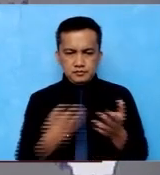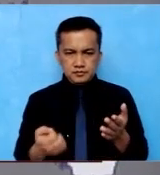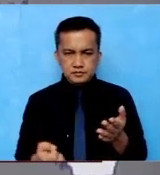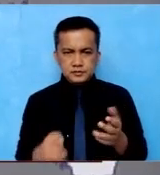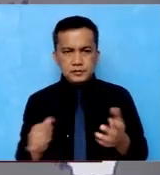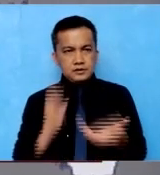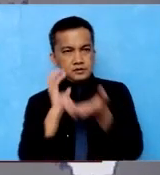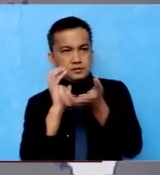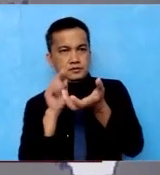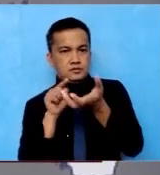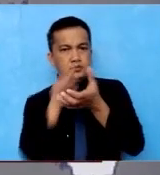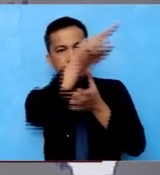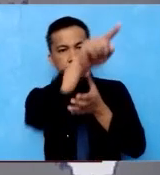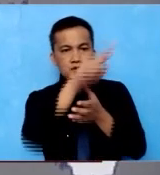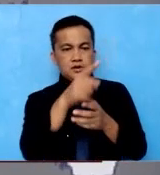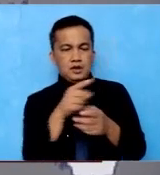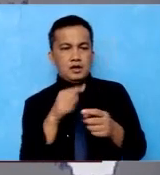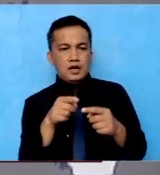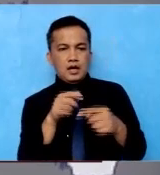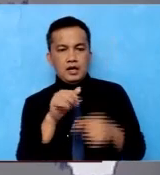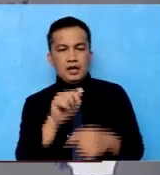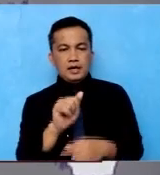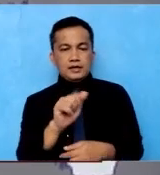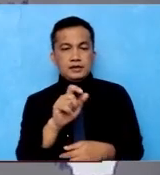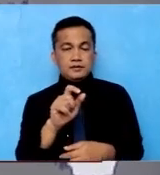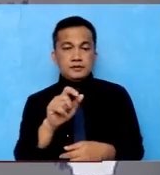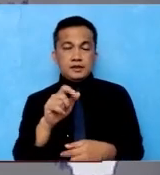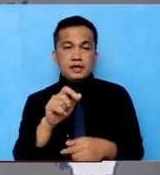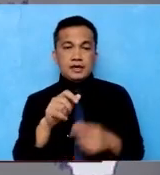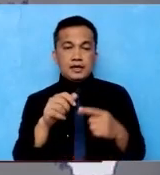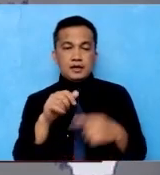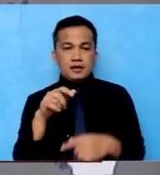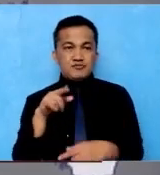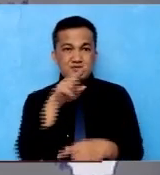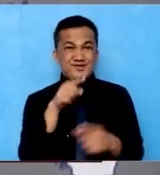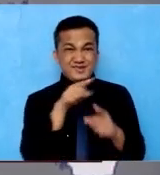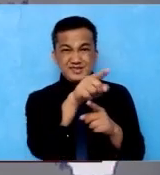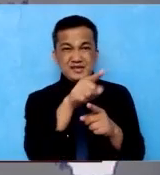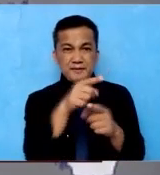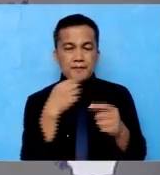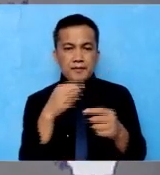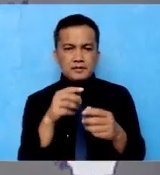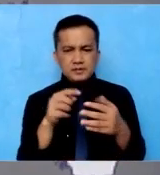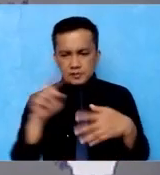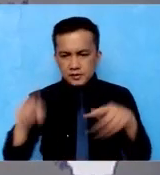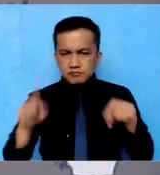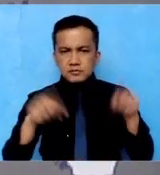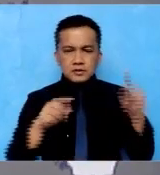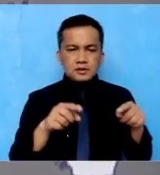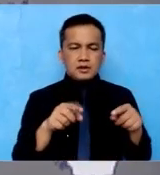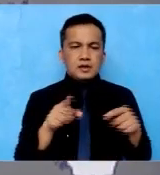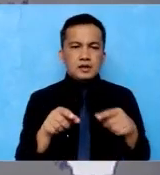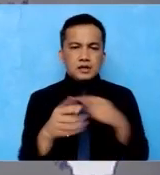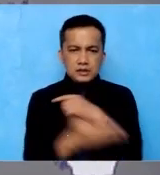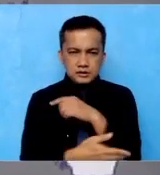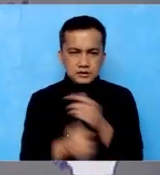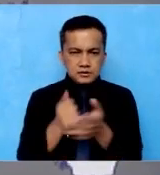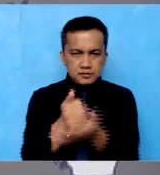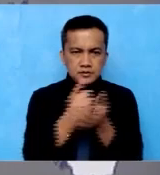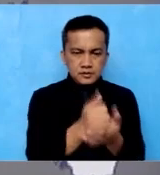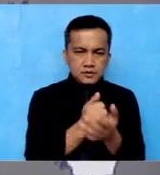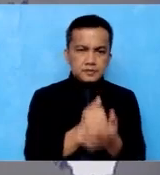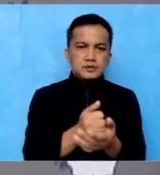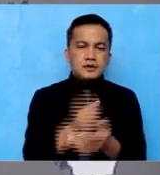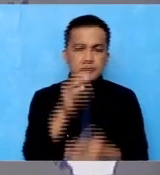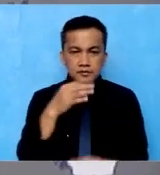at anti-aircraft missiles. Kabilang ang bansang tumutulong ay Canada, France, Germany, Poland, Portugal, United